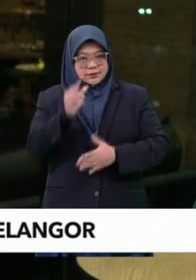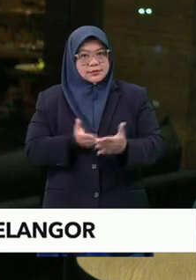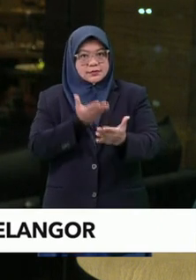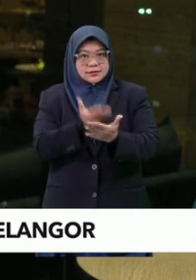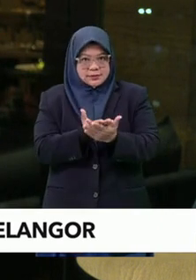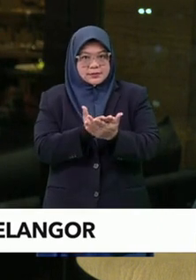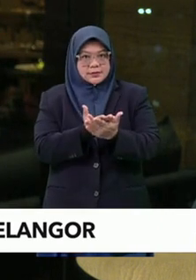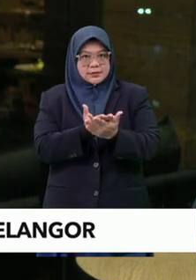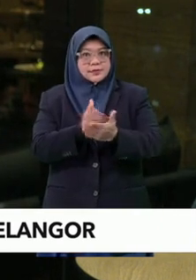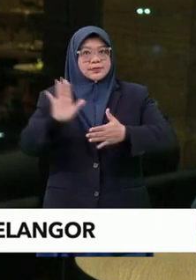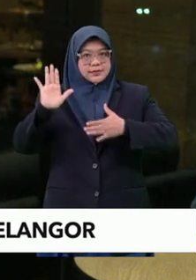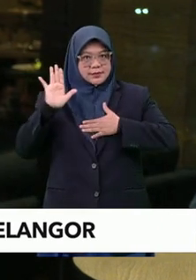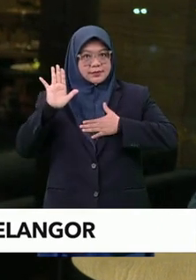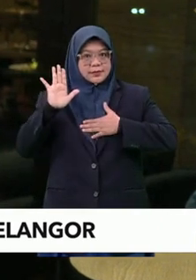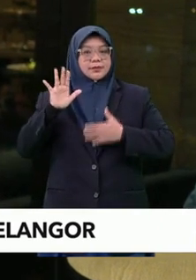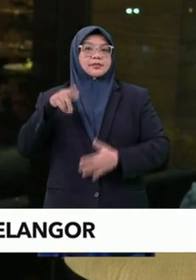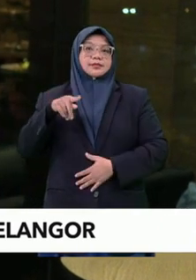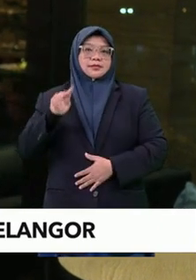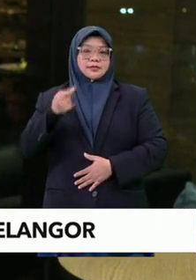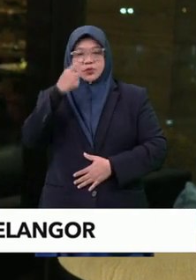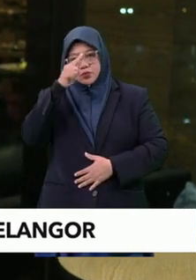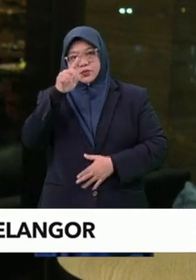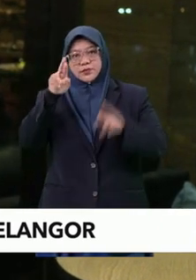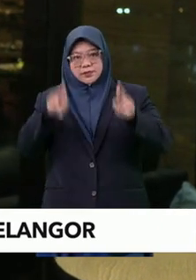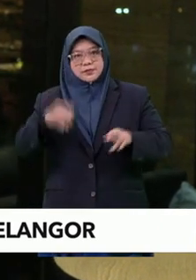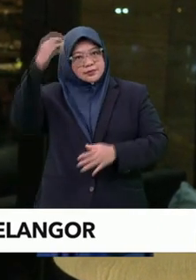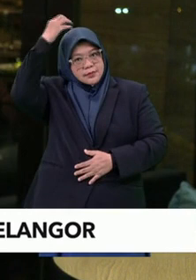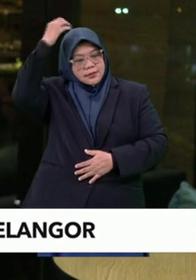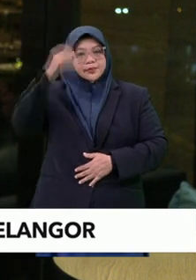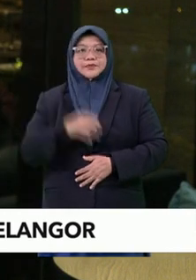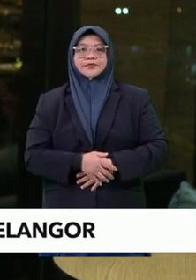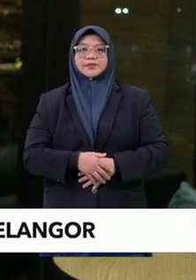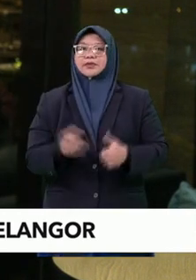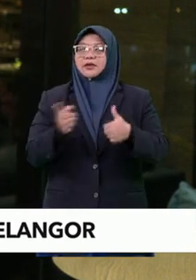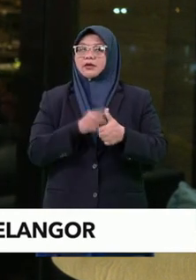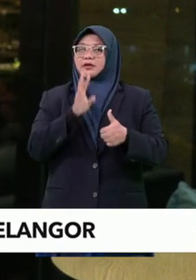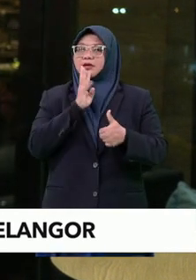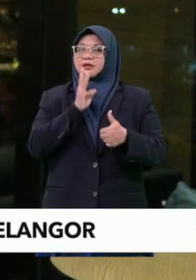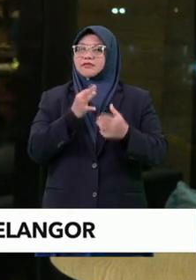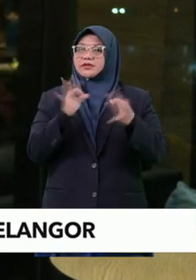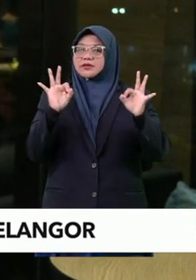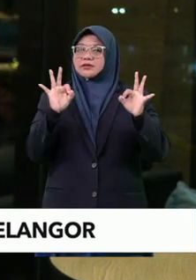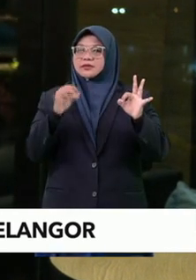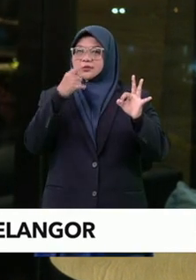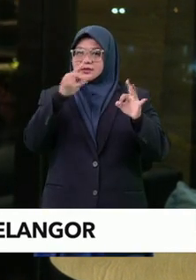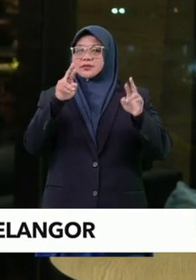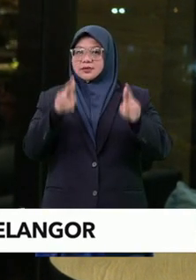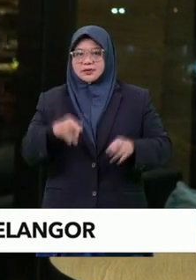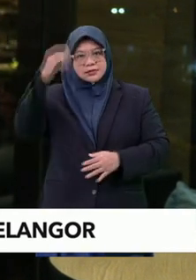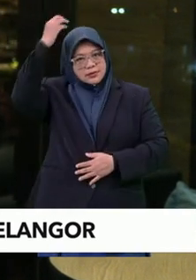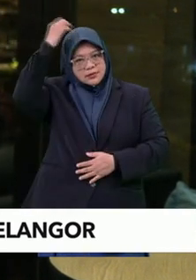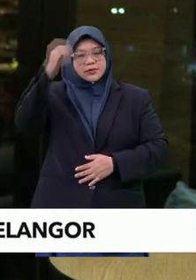atau Manifesto berkaitan Estu kepada rakyat Indonesia yang akan diberikan kepada rakyat